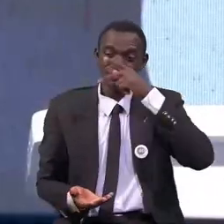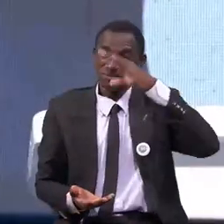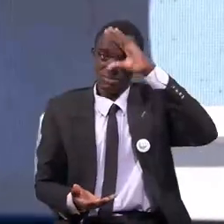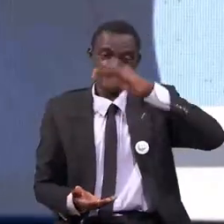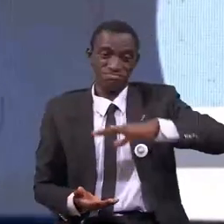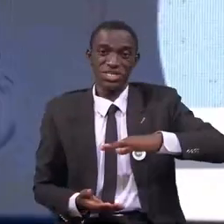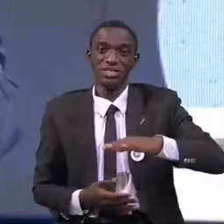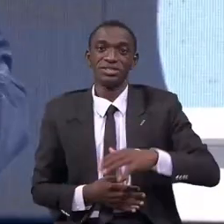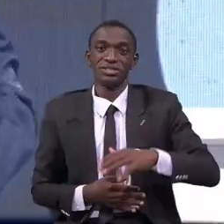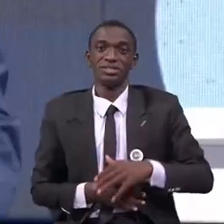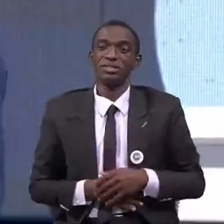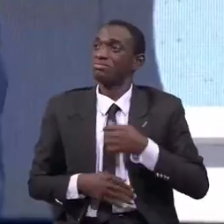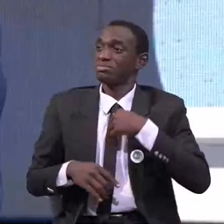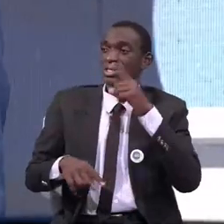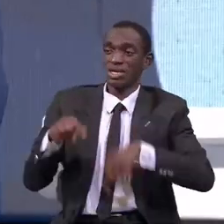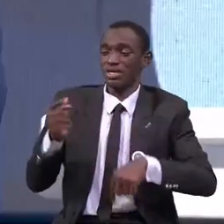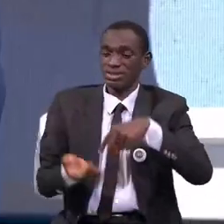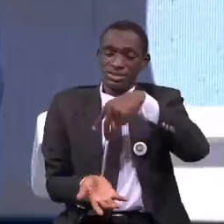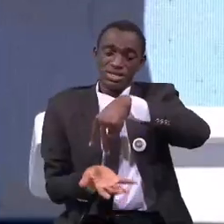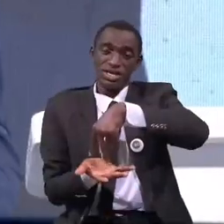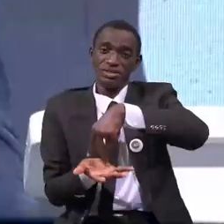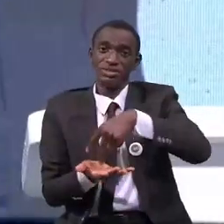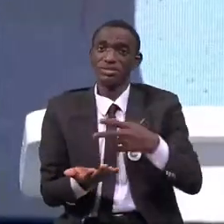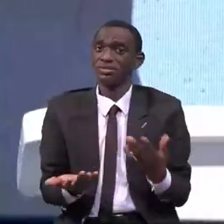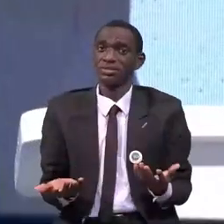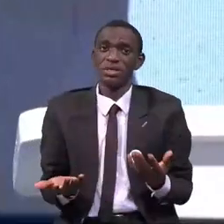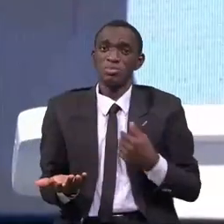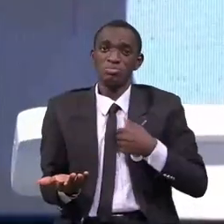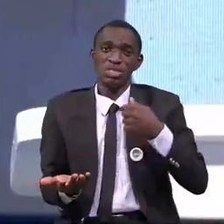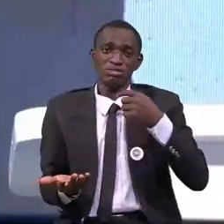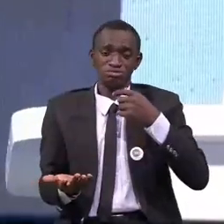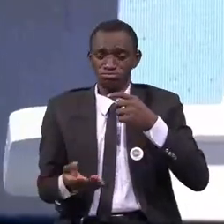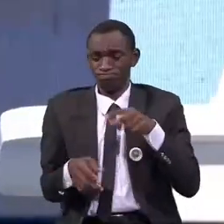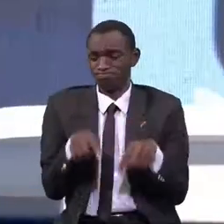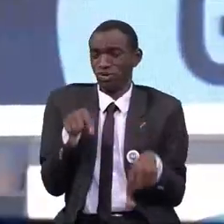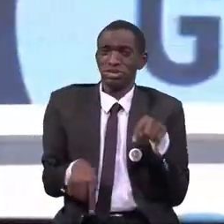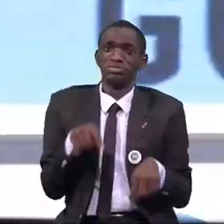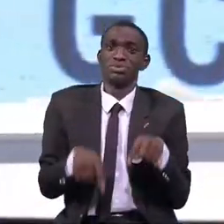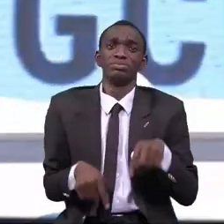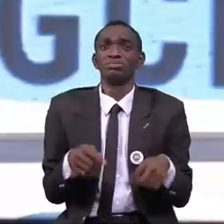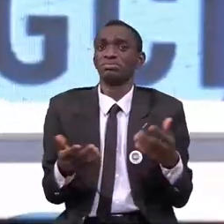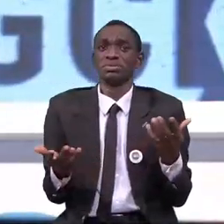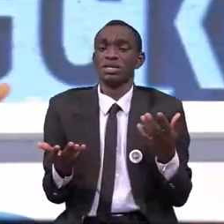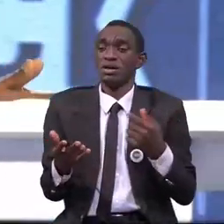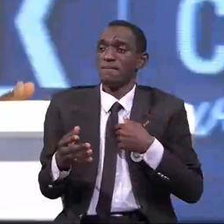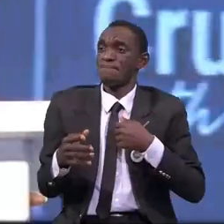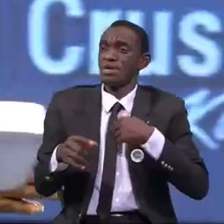un enfant je ne peux pas me tenir debout parce que je suis paralysé